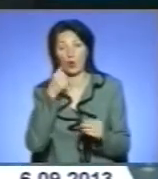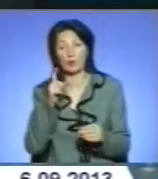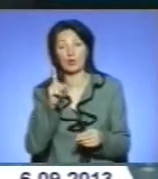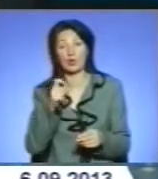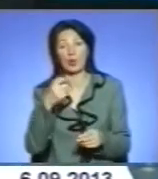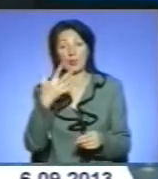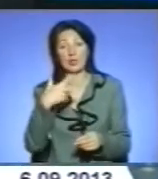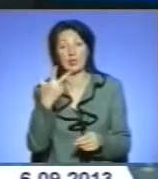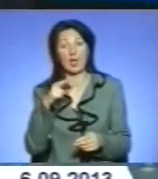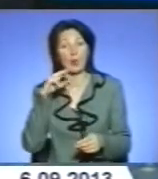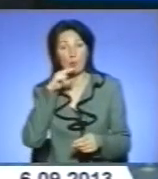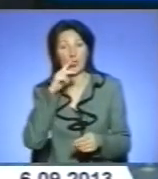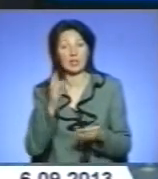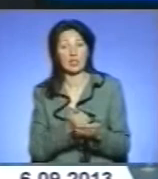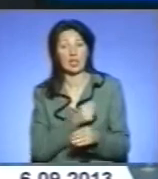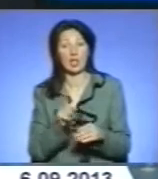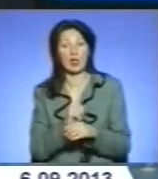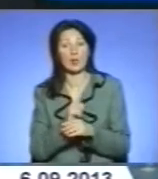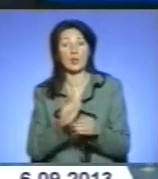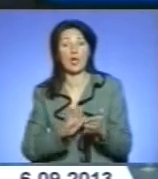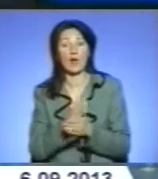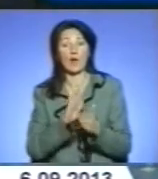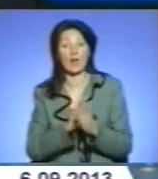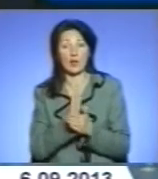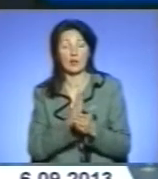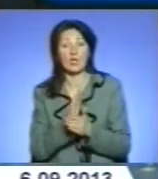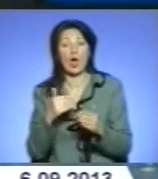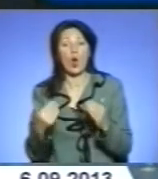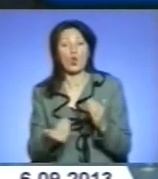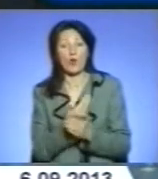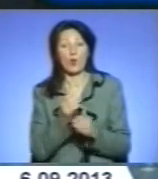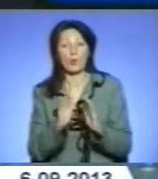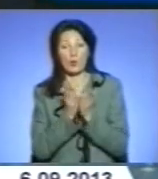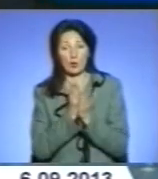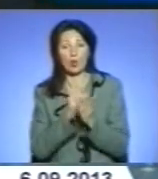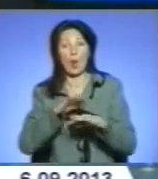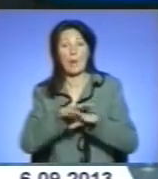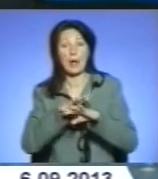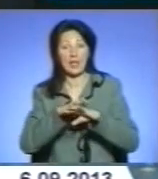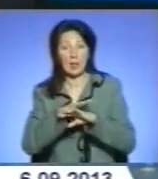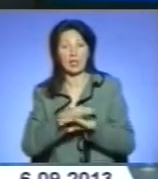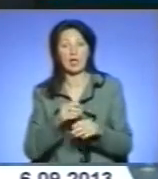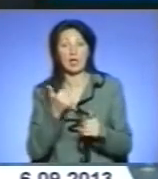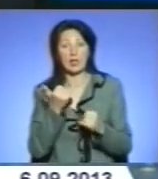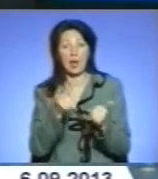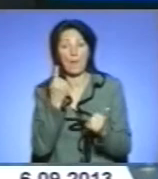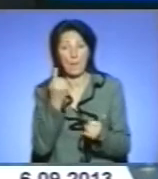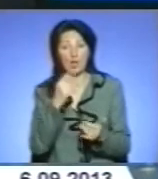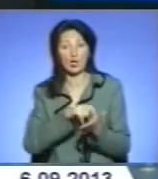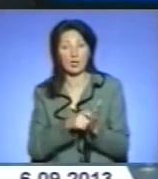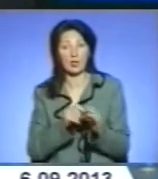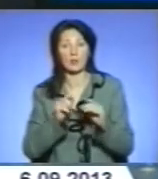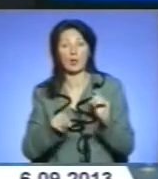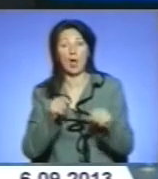153 помилки знайшли тернопільські видавці у новому підручнику з математики для першокласників. Опублікували їх на сайтах видавництв